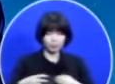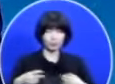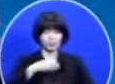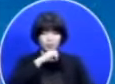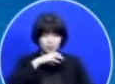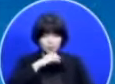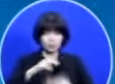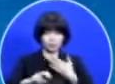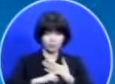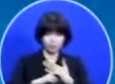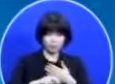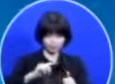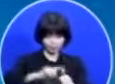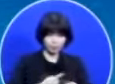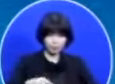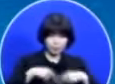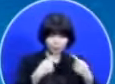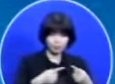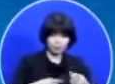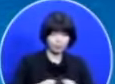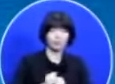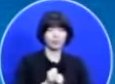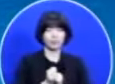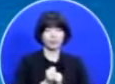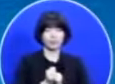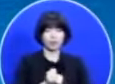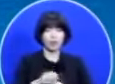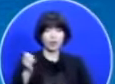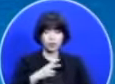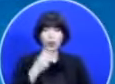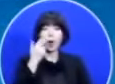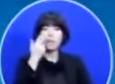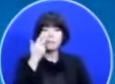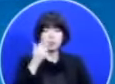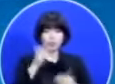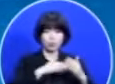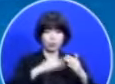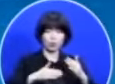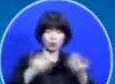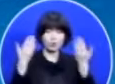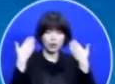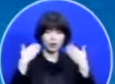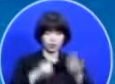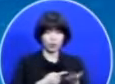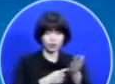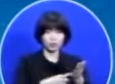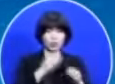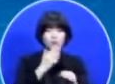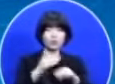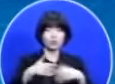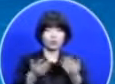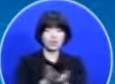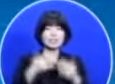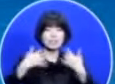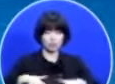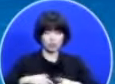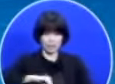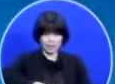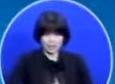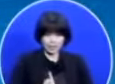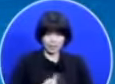불법에 의연히 대처할 것 미국 공립학교에서 제시한 중산층 기준 입니다 자신의